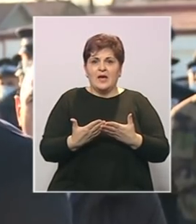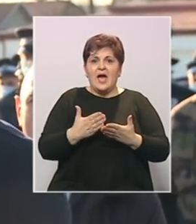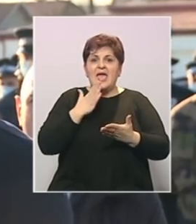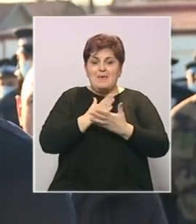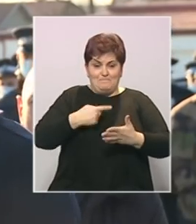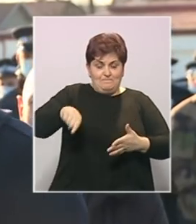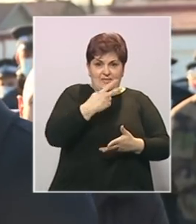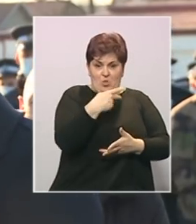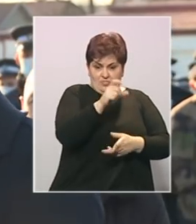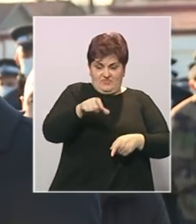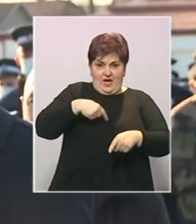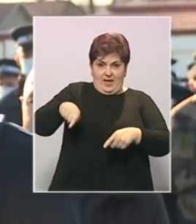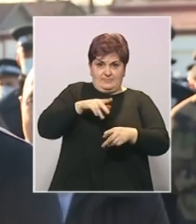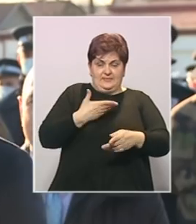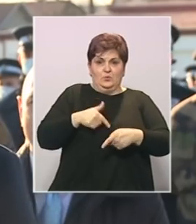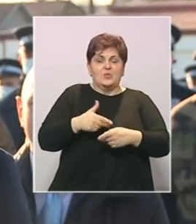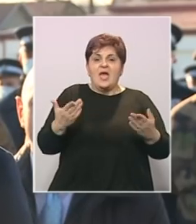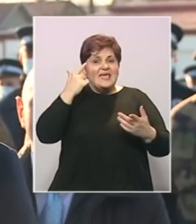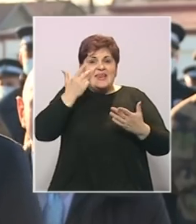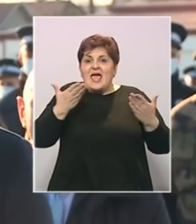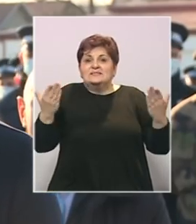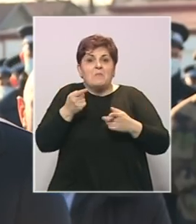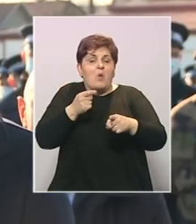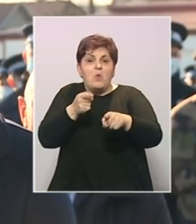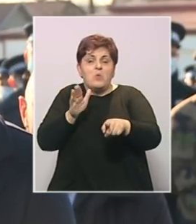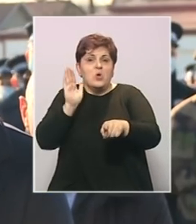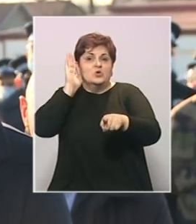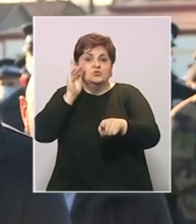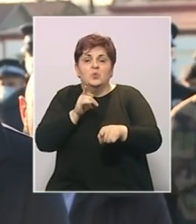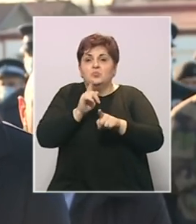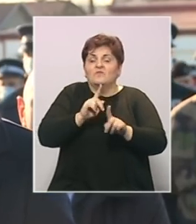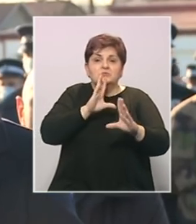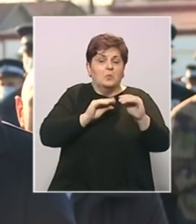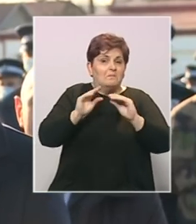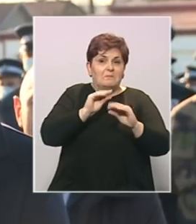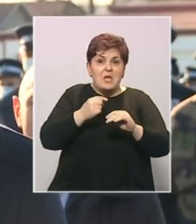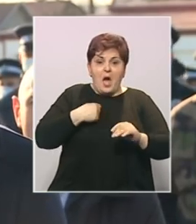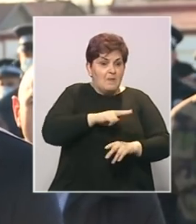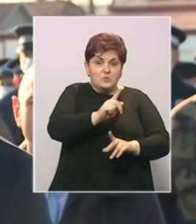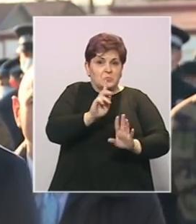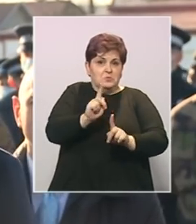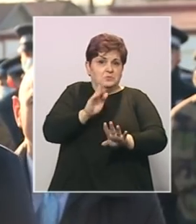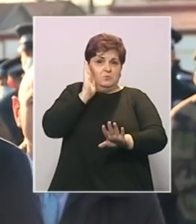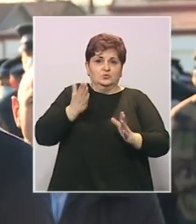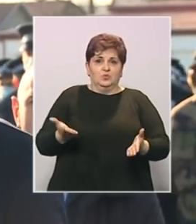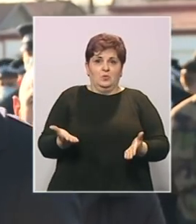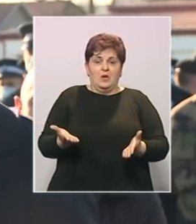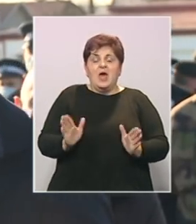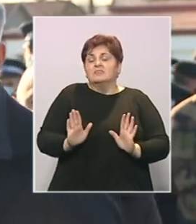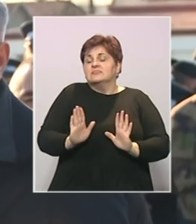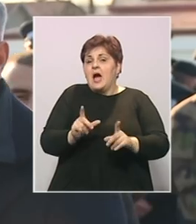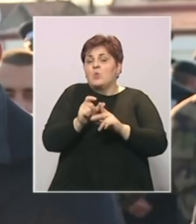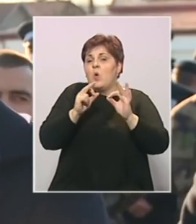je 20 unutra i ne znam kako je samo on čuo tu vrstu priče, a mi ostali niko nismo čuli. Tako